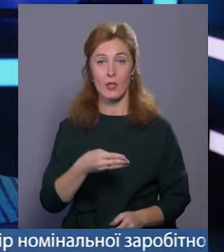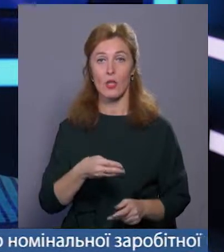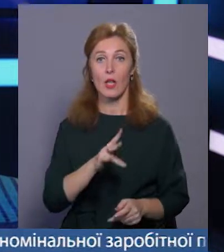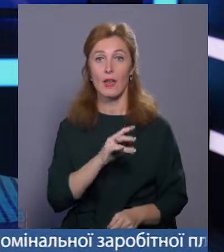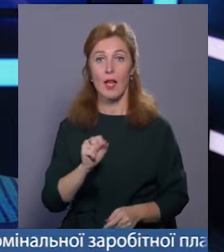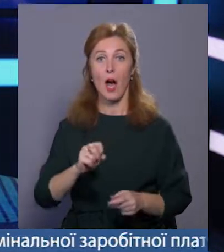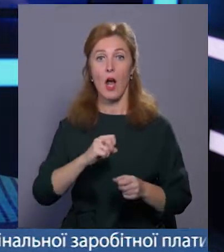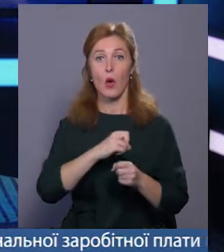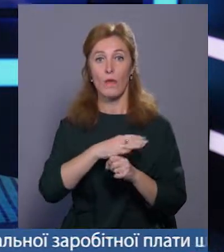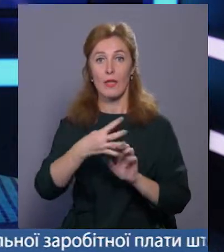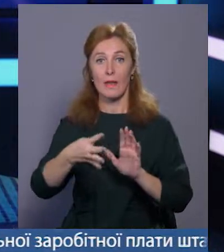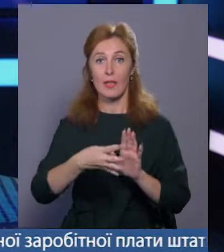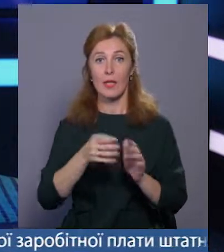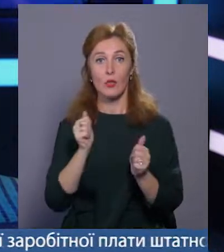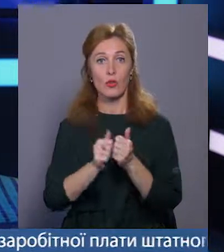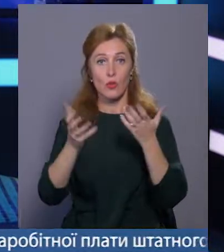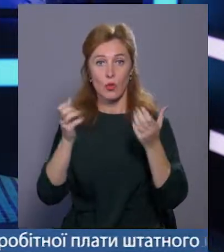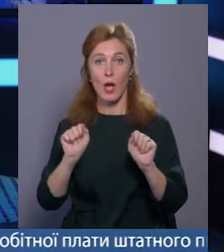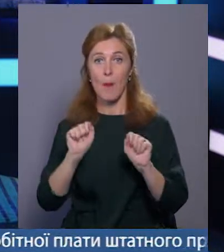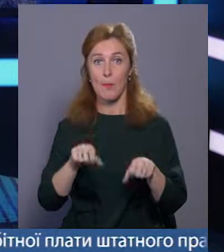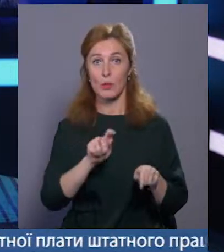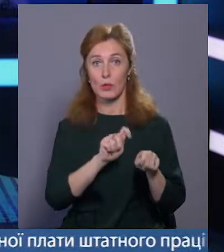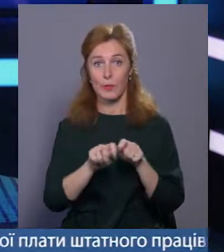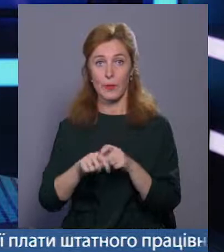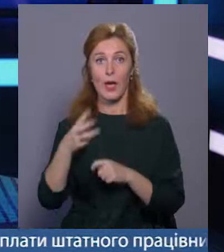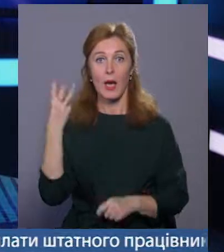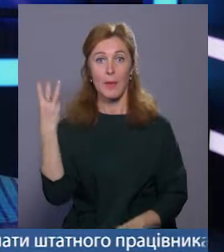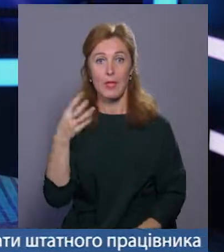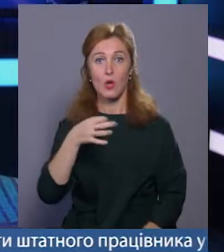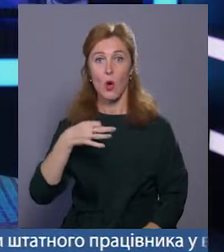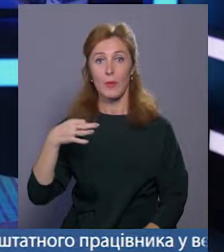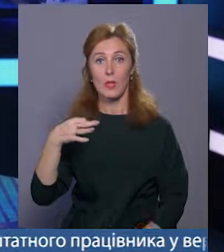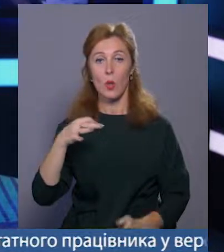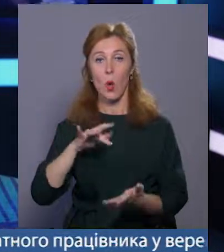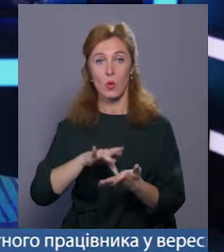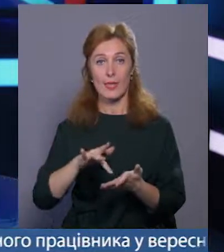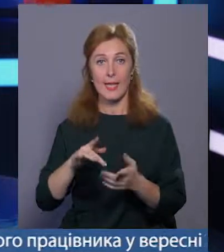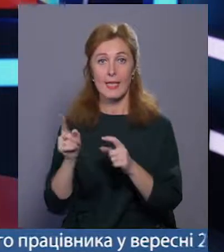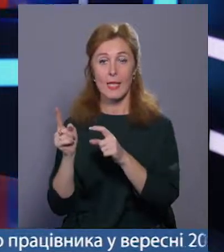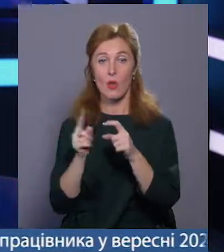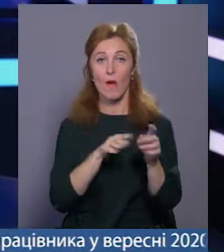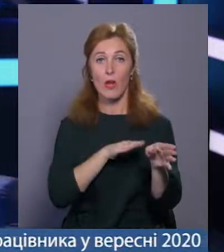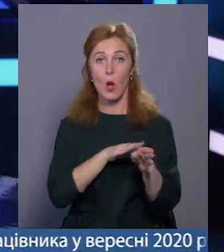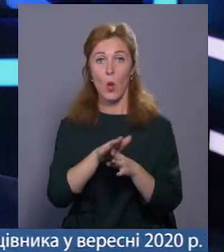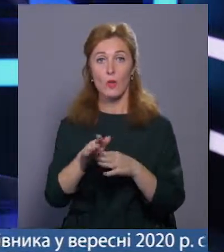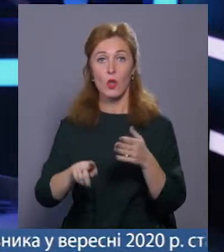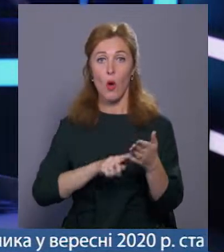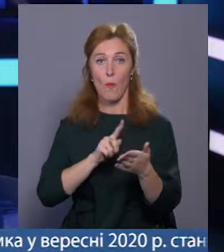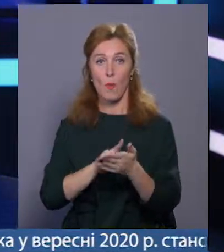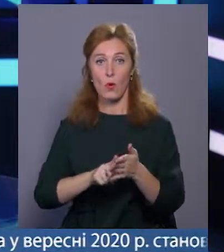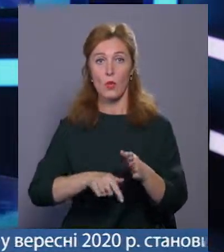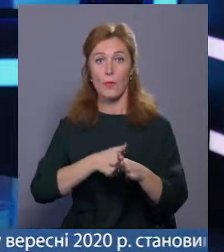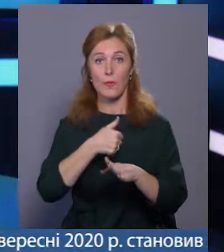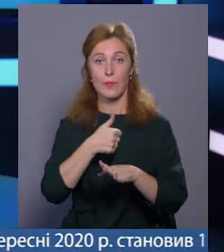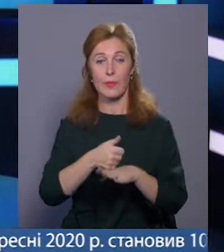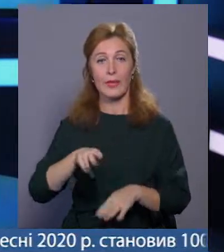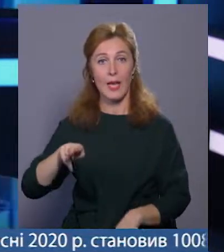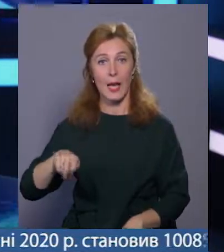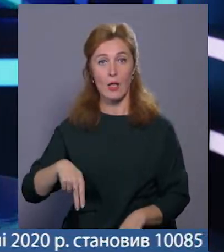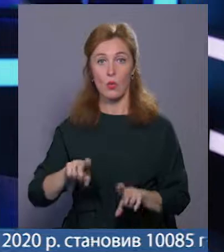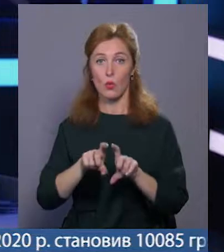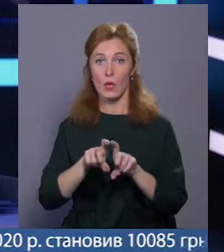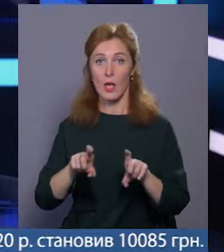можуть щодня проводити фахівці Хмельницького обласного лабораторного центру. За словами виконуючого обов'язки генерального директора